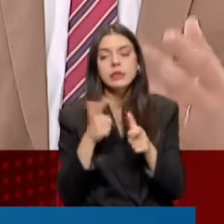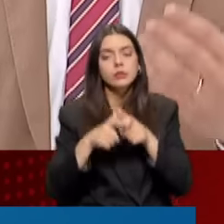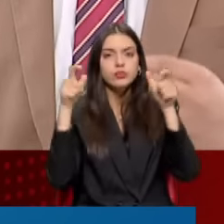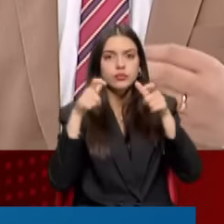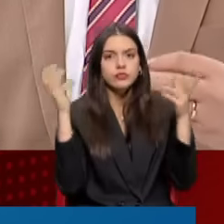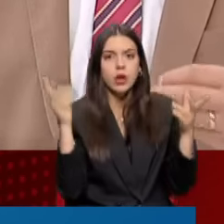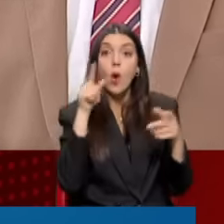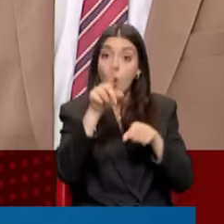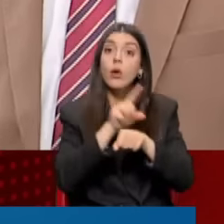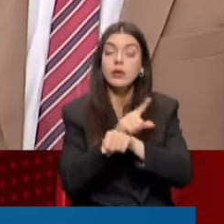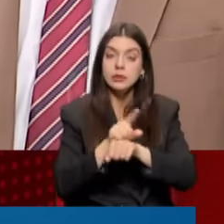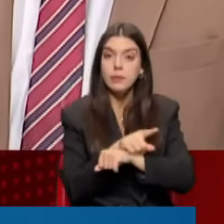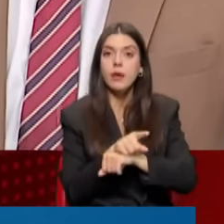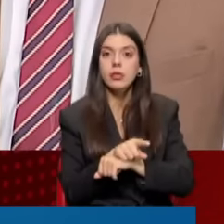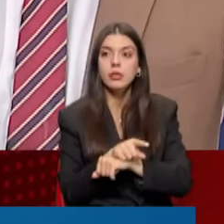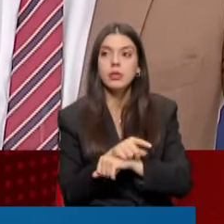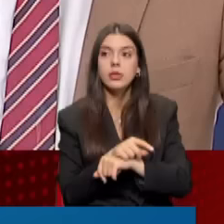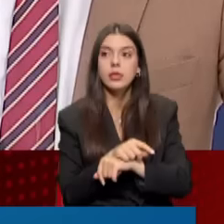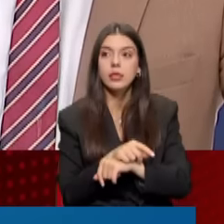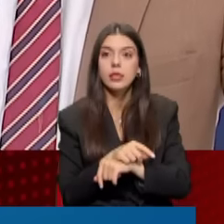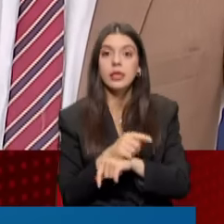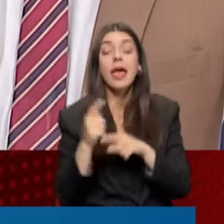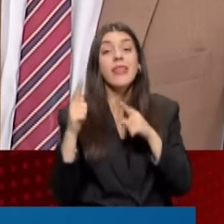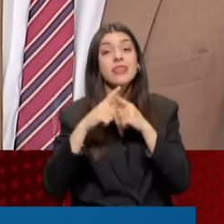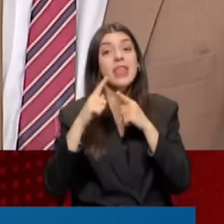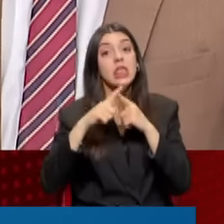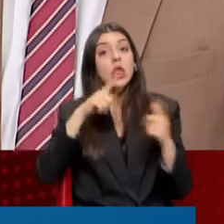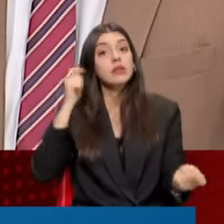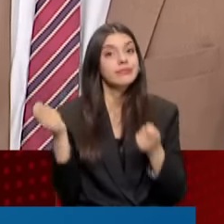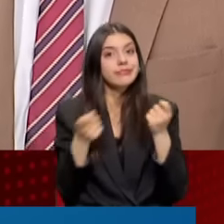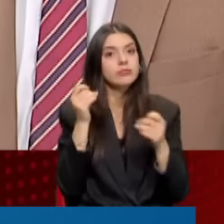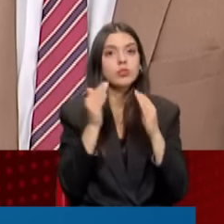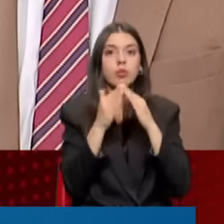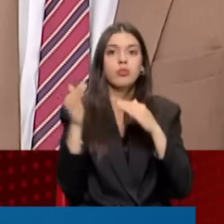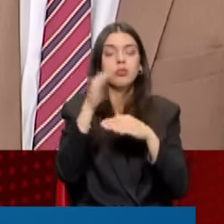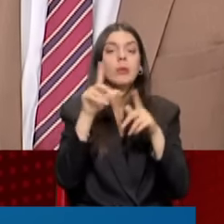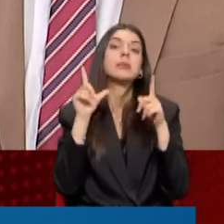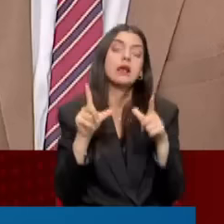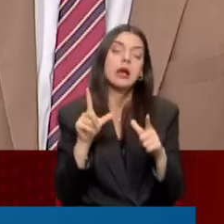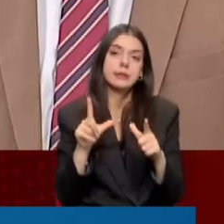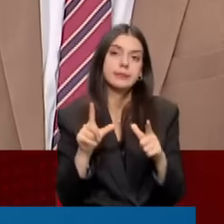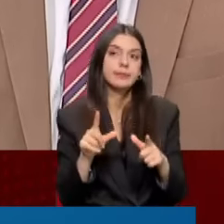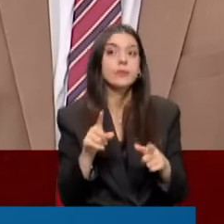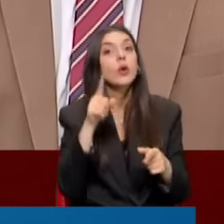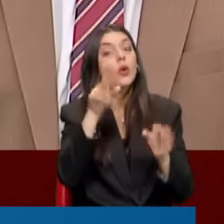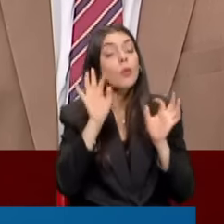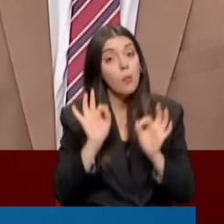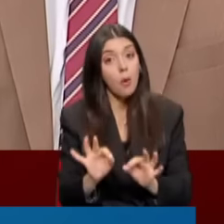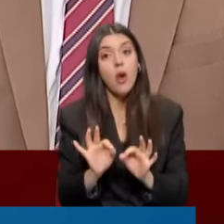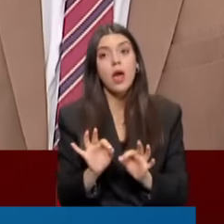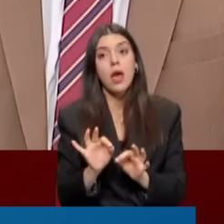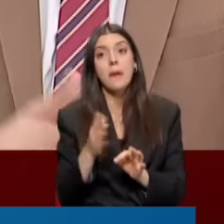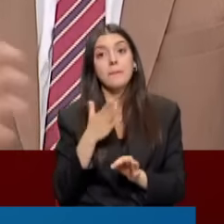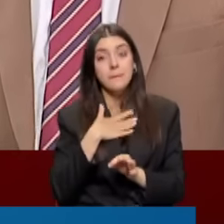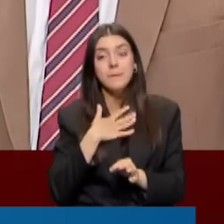o zaman O zaman işte teknolojik gelişme üreterek büyümemiz lazım Bu haliyle